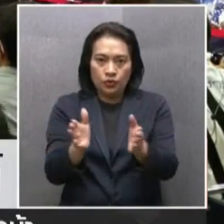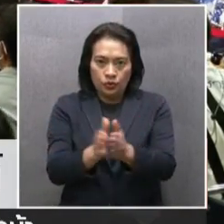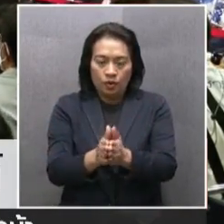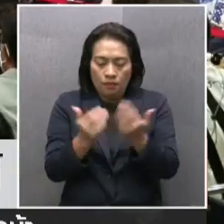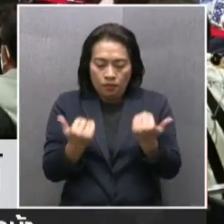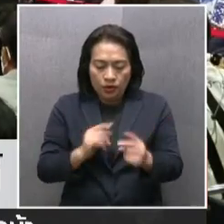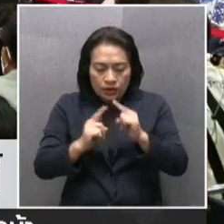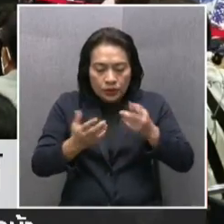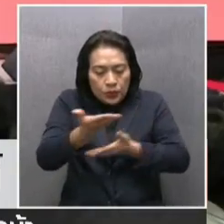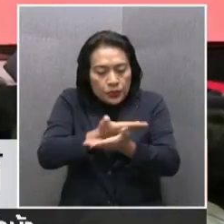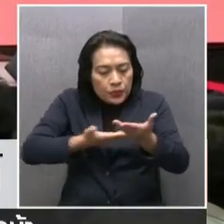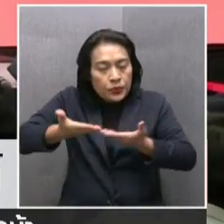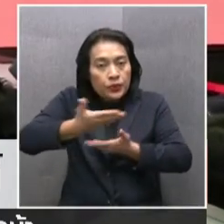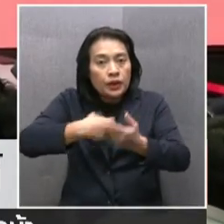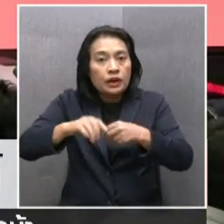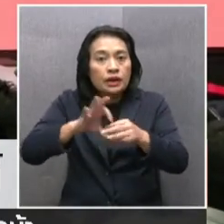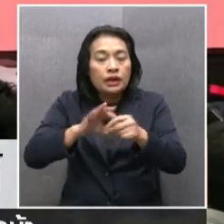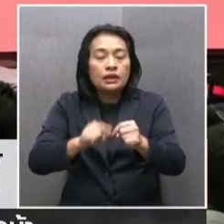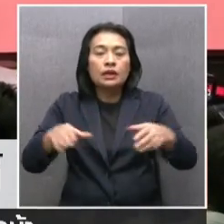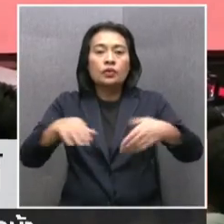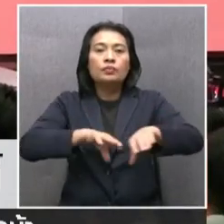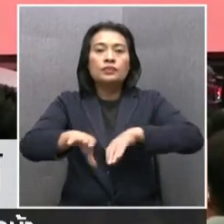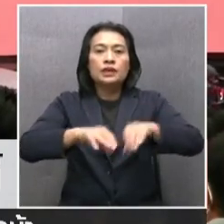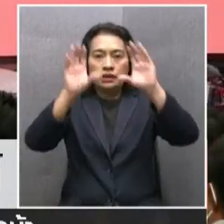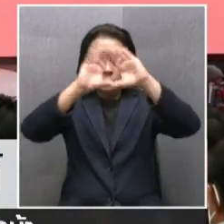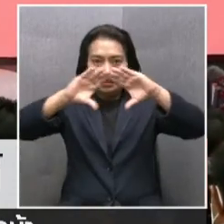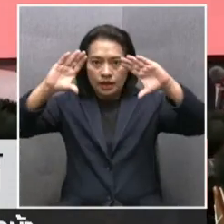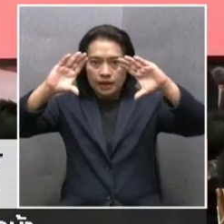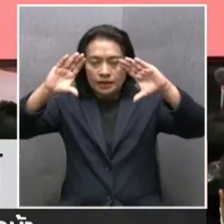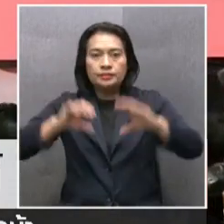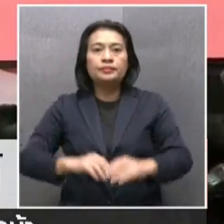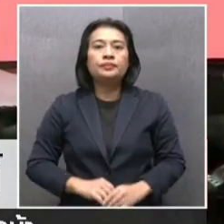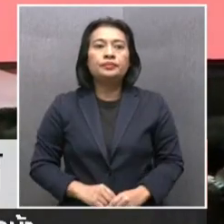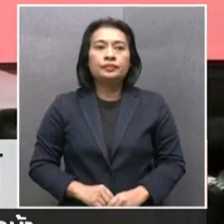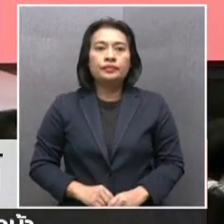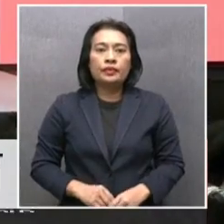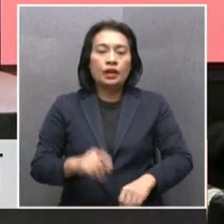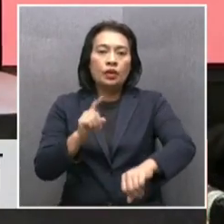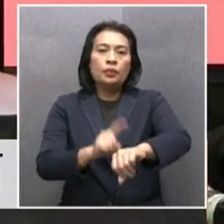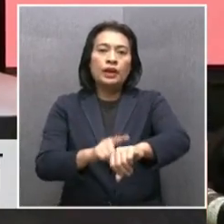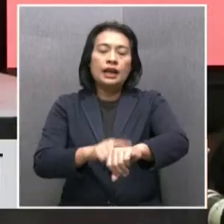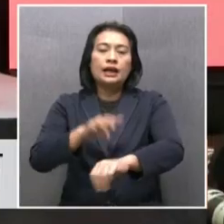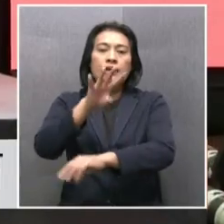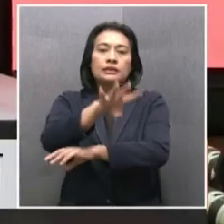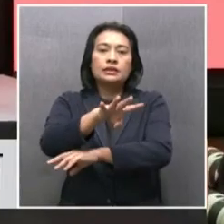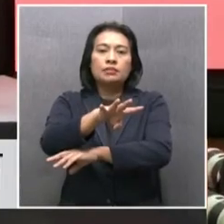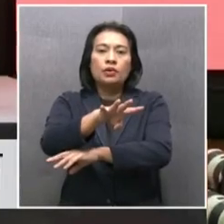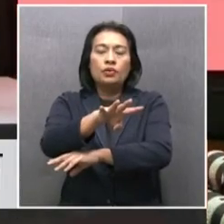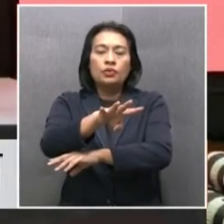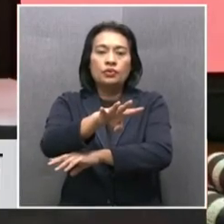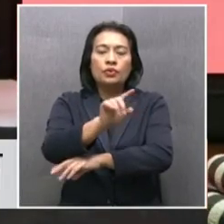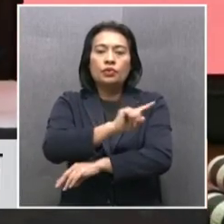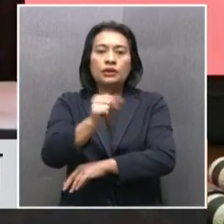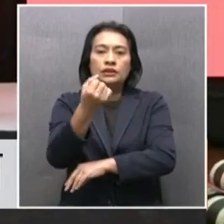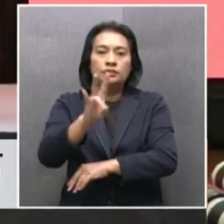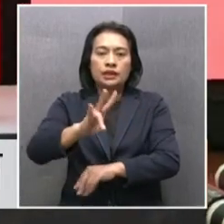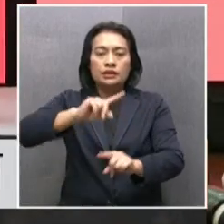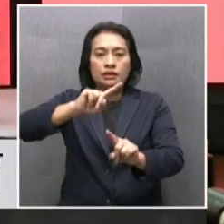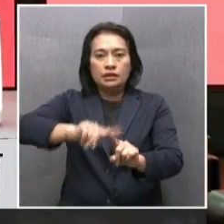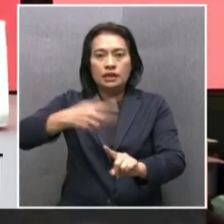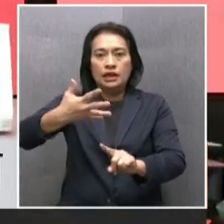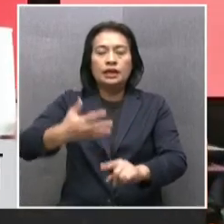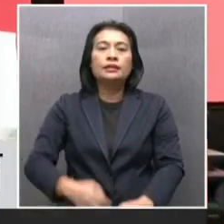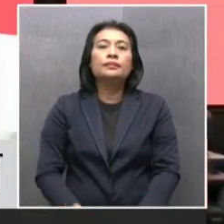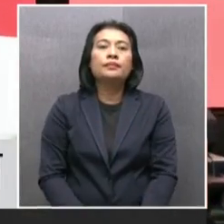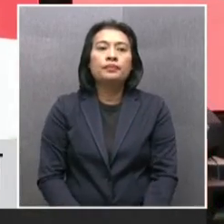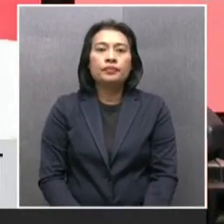พูดคุยกันหารือถึงการจัดตั้งรัฐบาลเรื่องงามยามดีก็คือเวลา 16:00 น.ของวันที่17พฤษภาคมโ